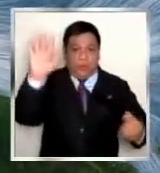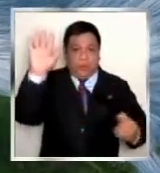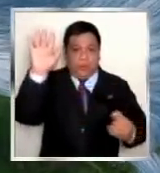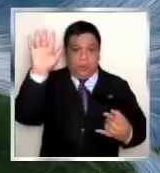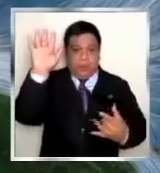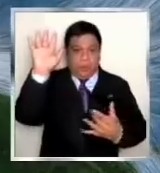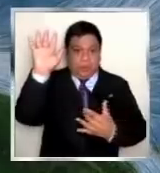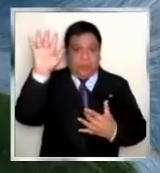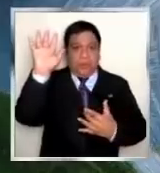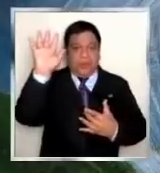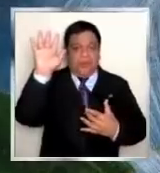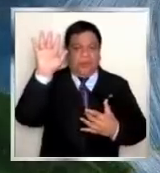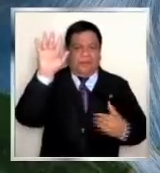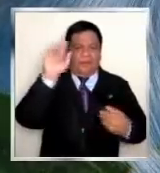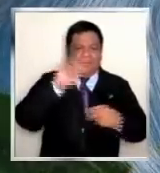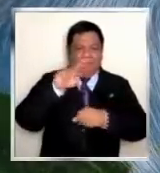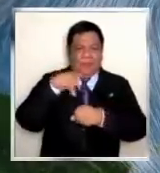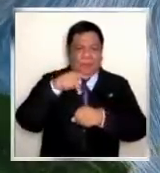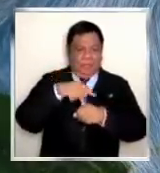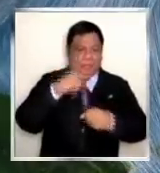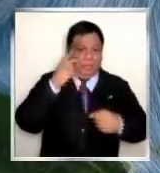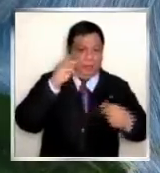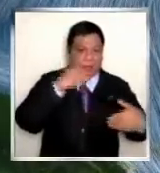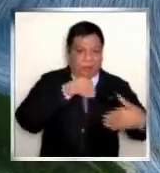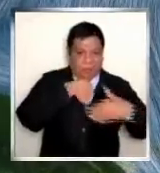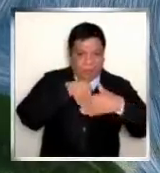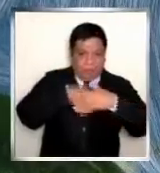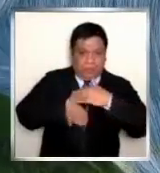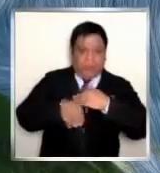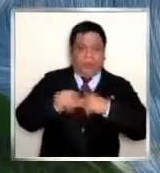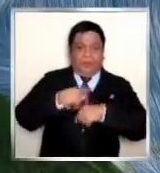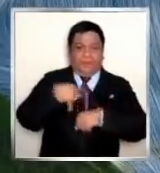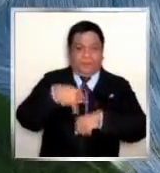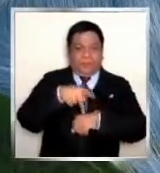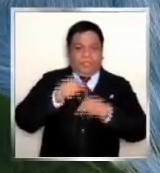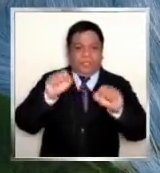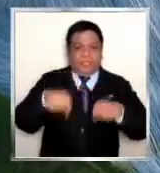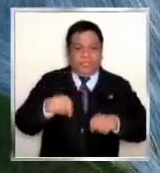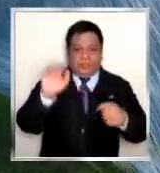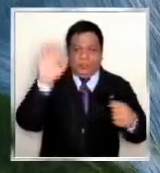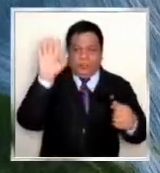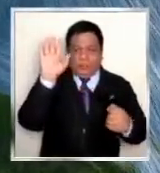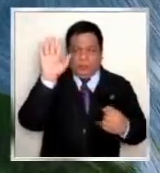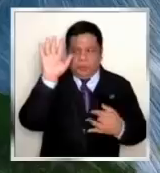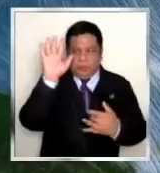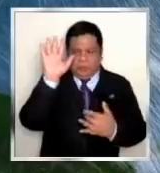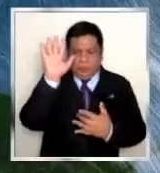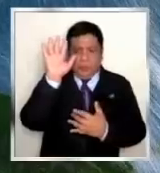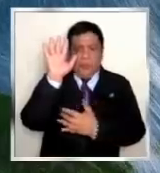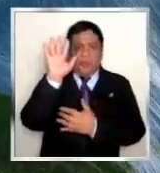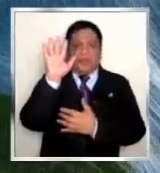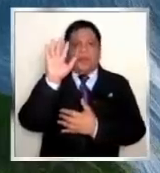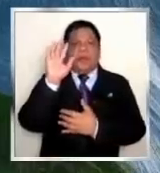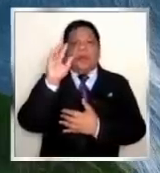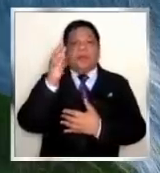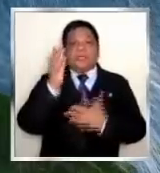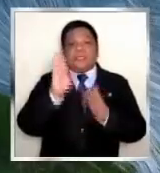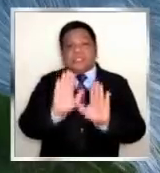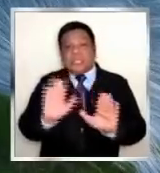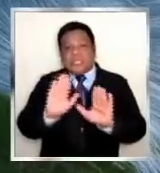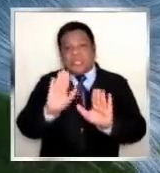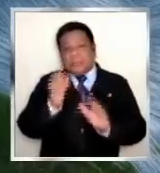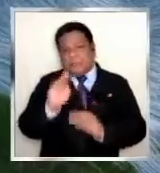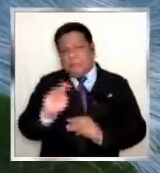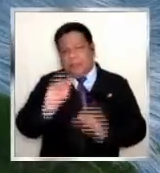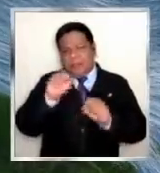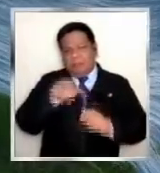Line, posibleng pumasok po yung circulation ng LPA na yan sa PIR Linggo o kaya ay Lunes.